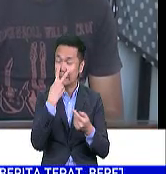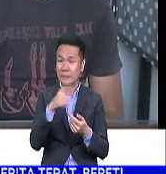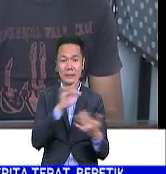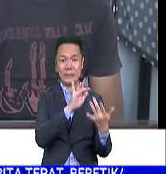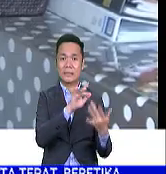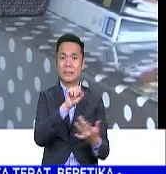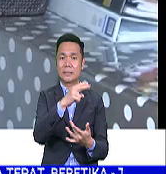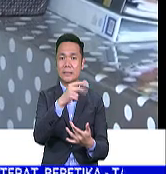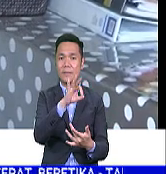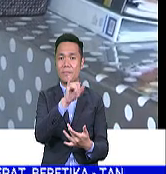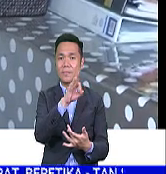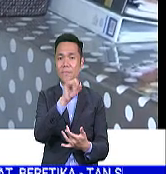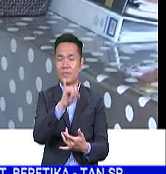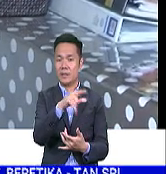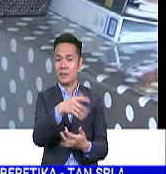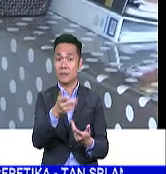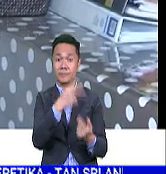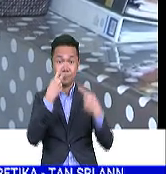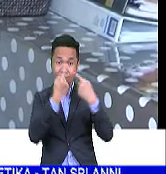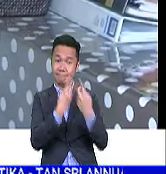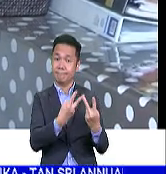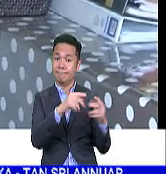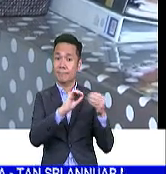Muhammad Safifi Kamaruzaman menerusi talian